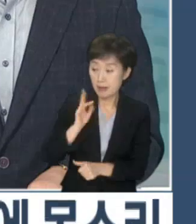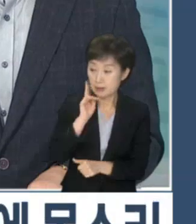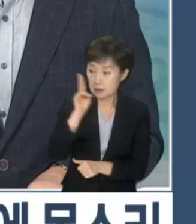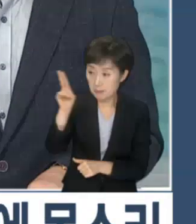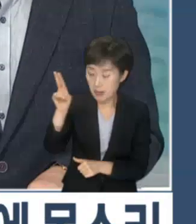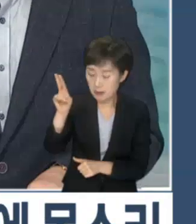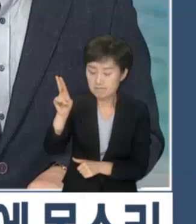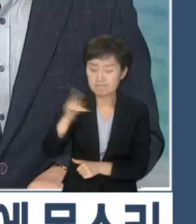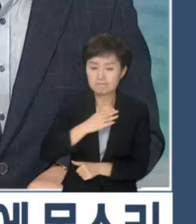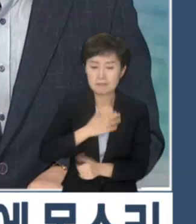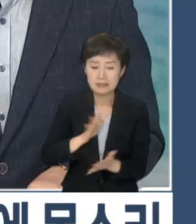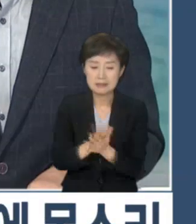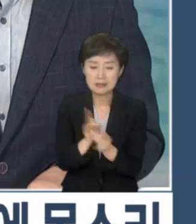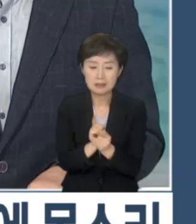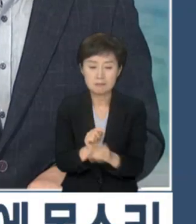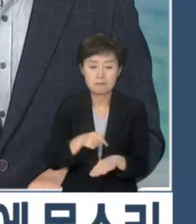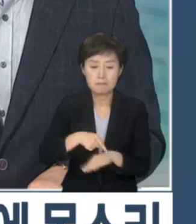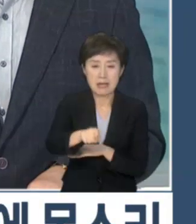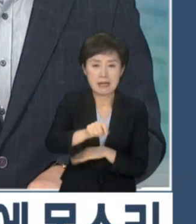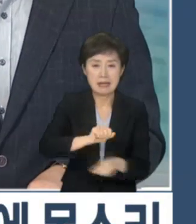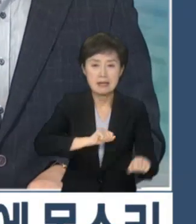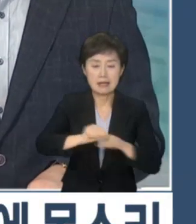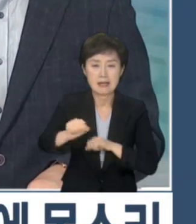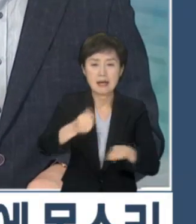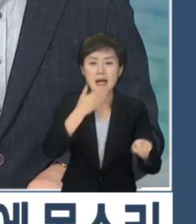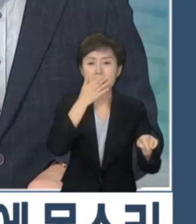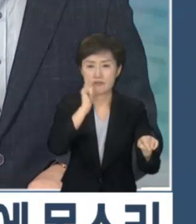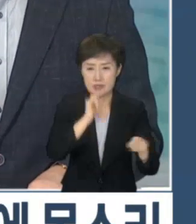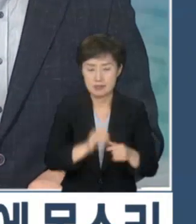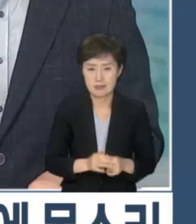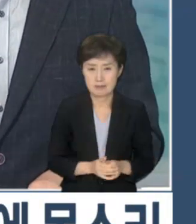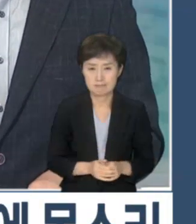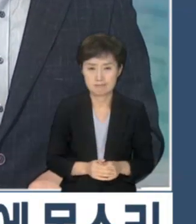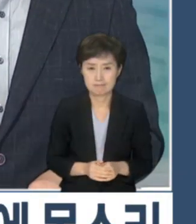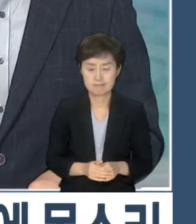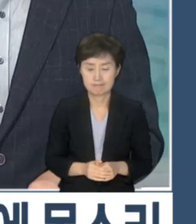행보도 가능한 것 아니겠는가 뭐 이렇게 좀 예측을 하는데요.